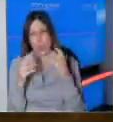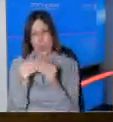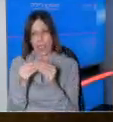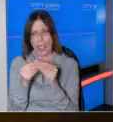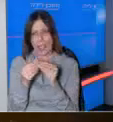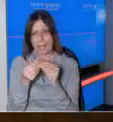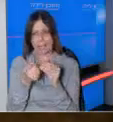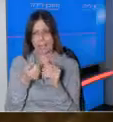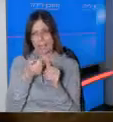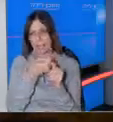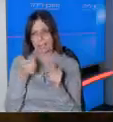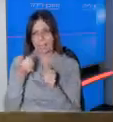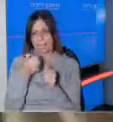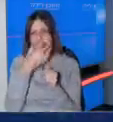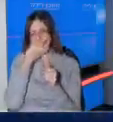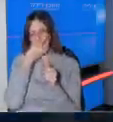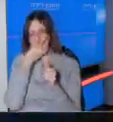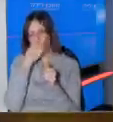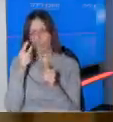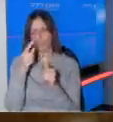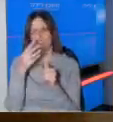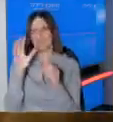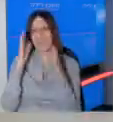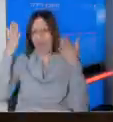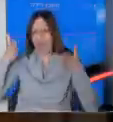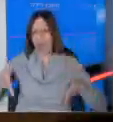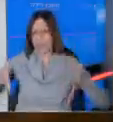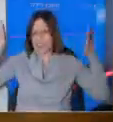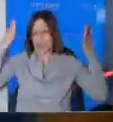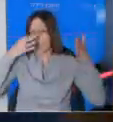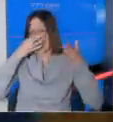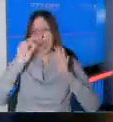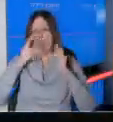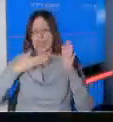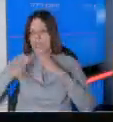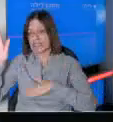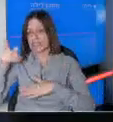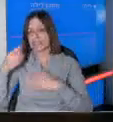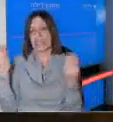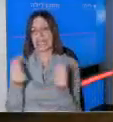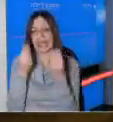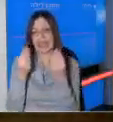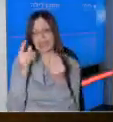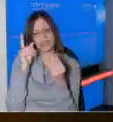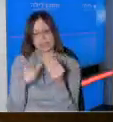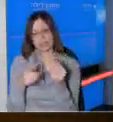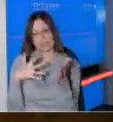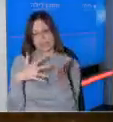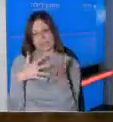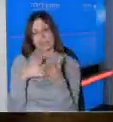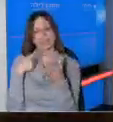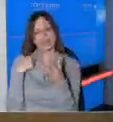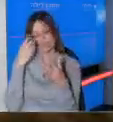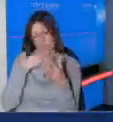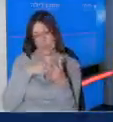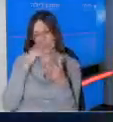הבואש, חלונות סגורים, הריח לא יצא. אומר, תשמע, זה כלי, אבל זה כלי שהוא צריך להיות מידתי. אם אתה שואל אותי, צריך להוציא אותו